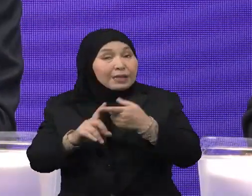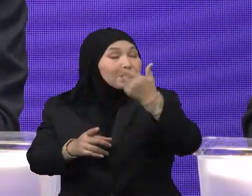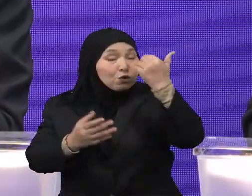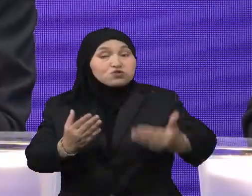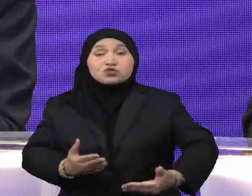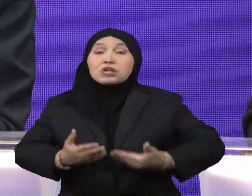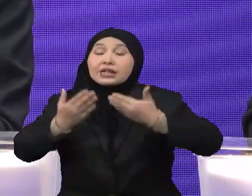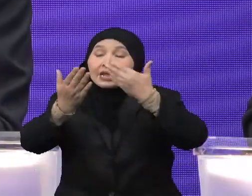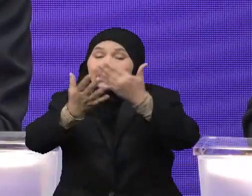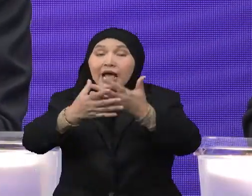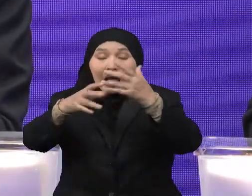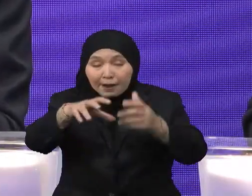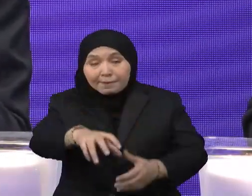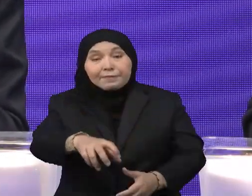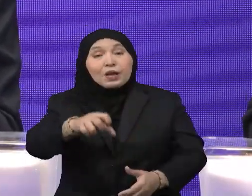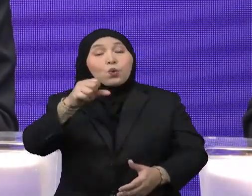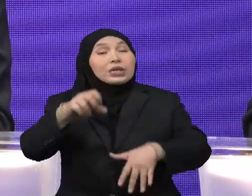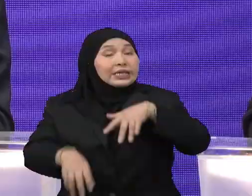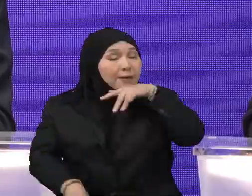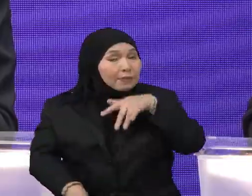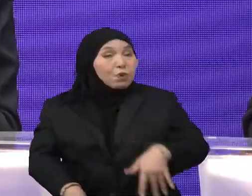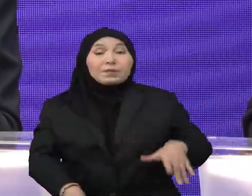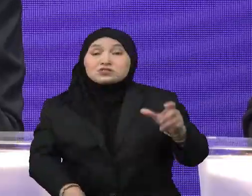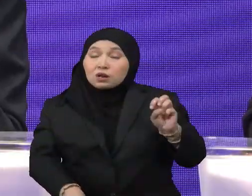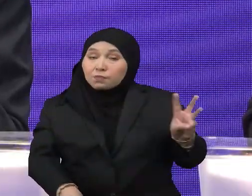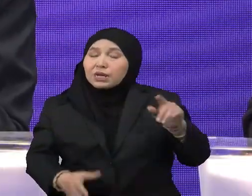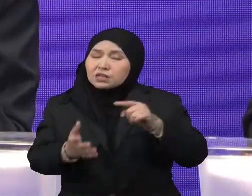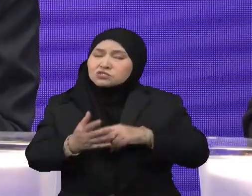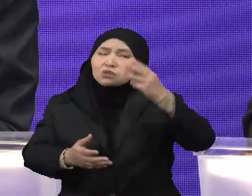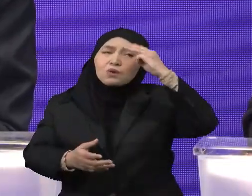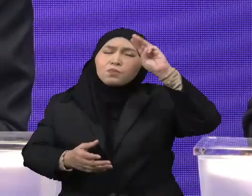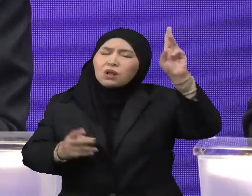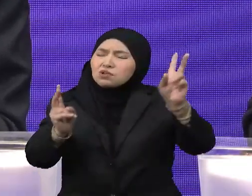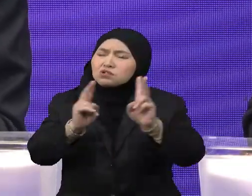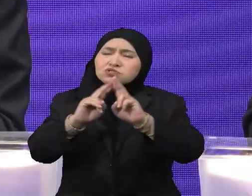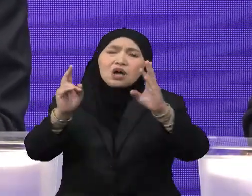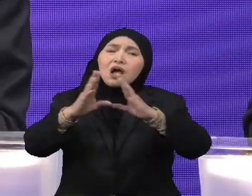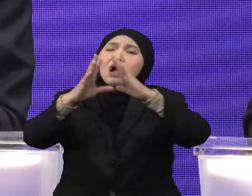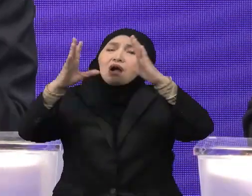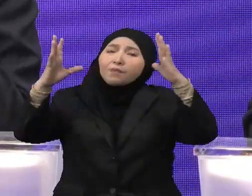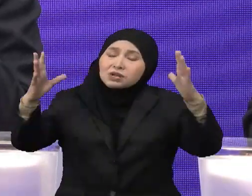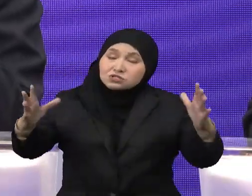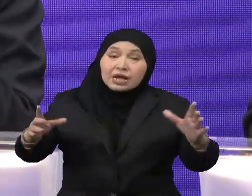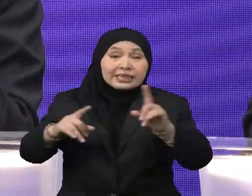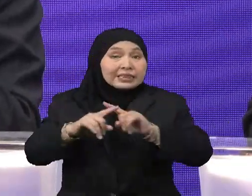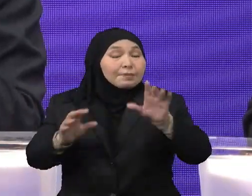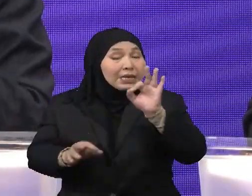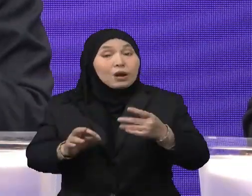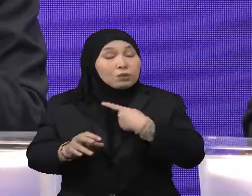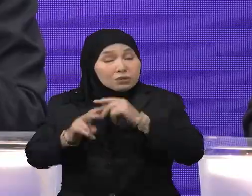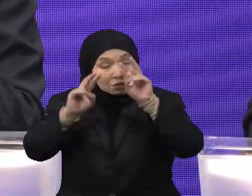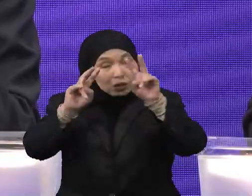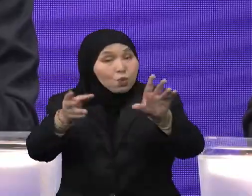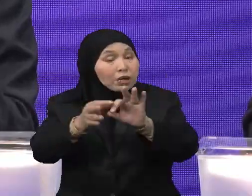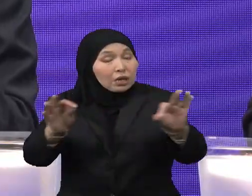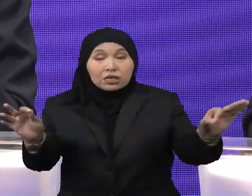cadangan mereka diambil oleh Nabi Shallallahu Alaihi Wasallam jadi ini satu kemuliaan yang sangat besar dan tapi kalau kita lihat ayat